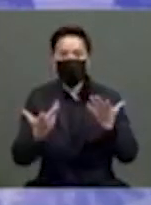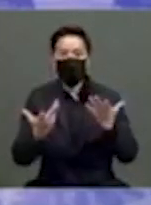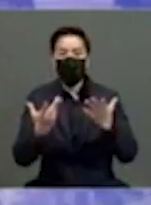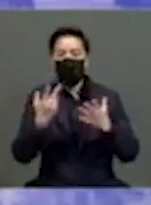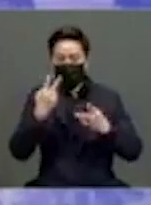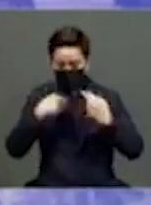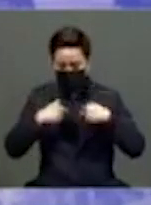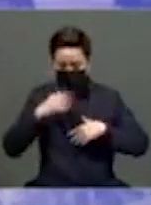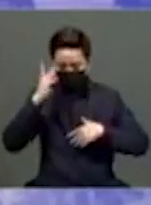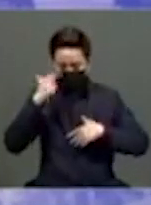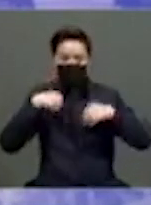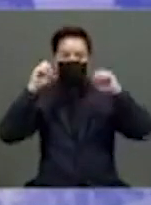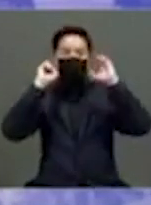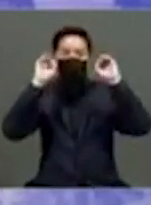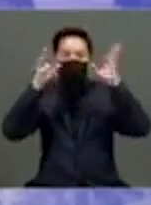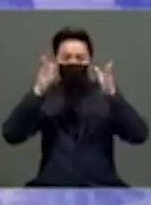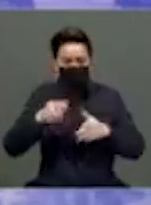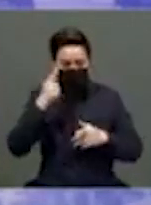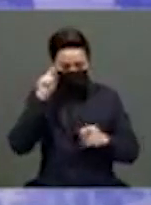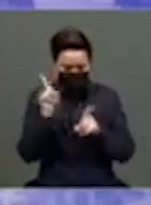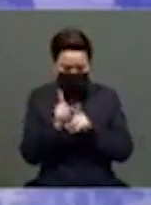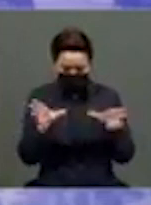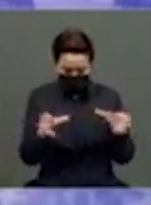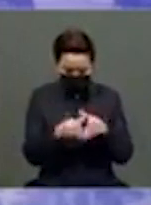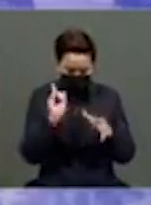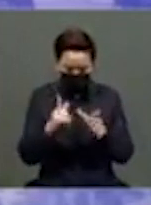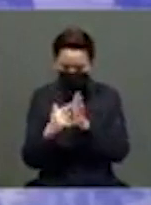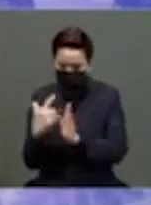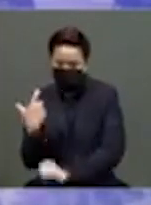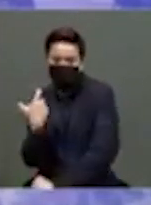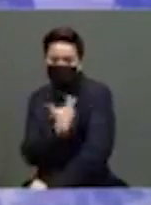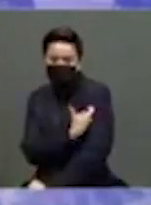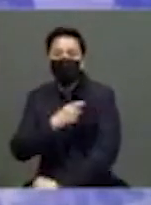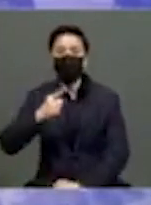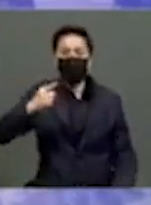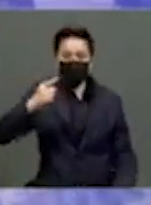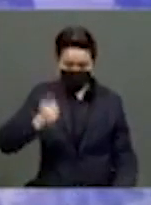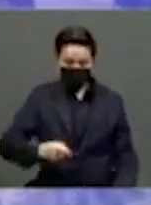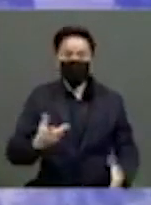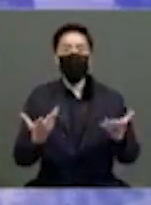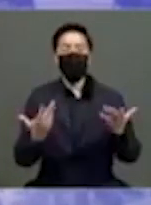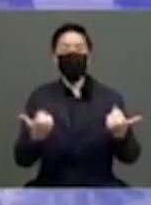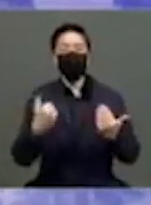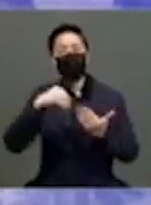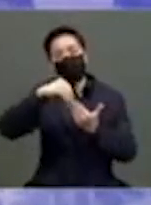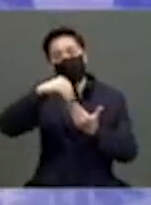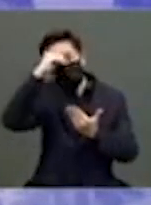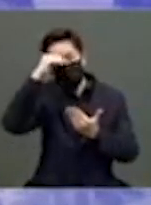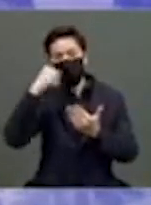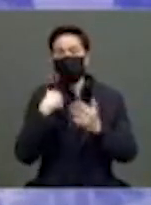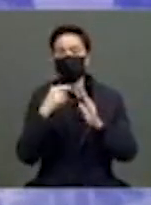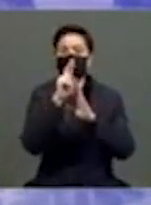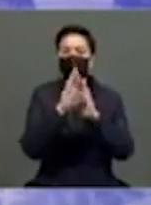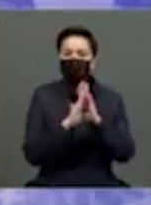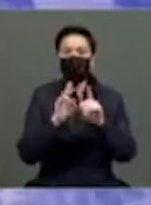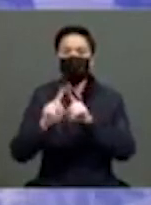การดูแลอย่างใกล้ชิดคุณครูก็เป็นกลุ่มเป้าหมายที่ได้รับวัคซีนที่อยู่ด้วยนะครับเพราะฉะนั้นการเรียนก็จะมีหลายระบบ